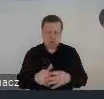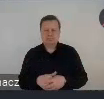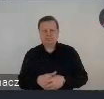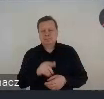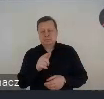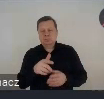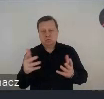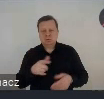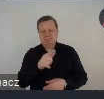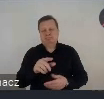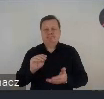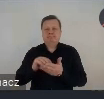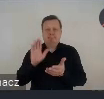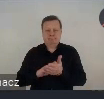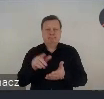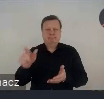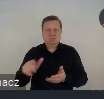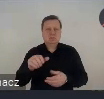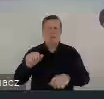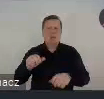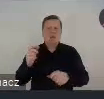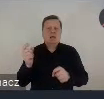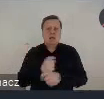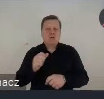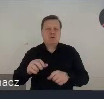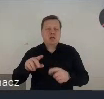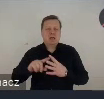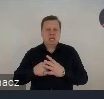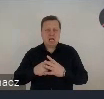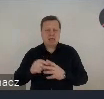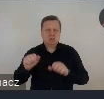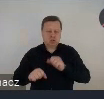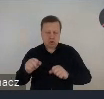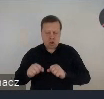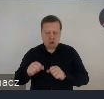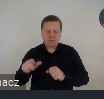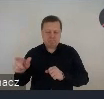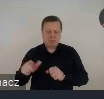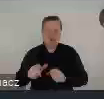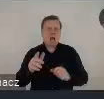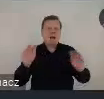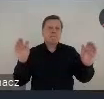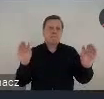są wpisywane do Krajowego Rejestru Sądowego, te mniejsze nie zawsze i niekoniecznie są.